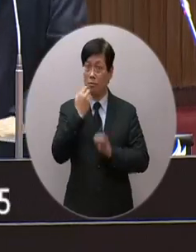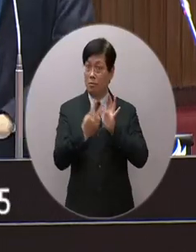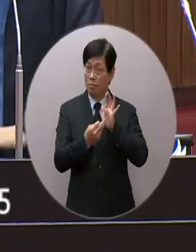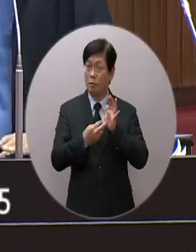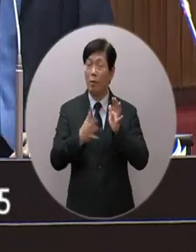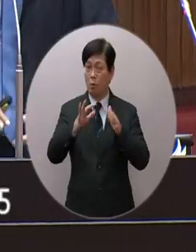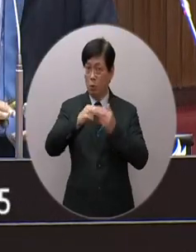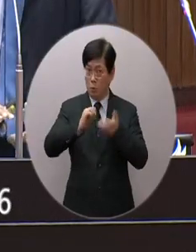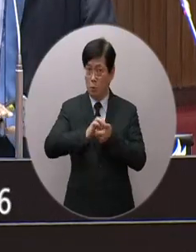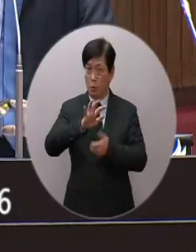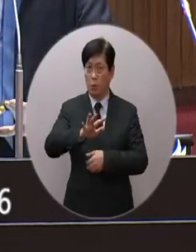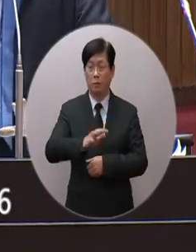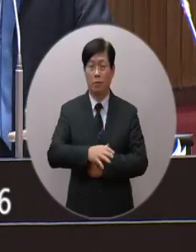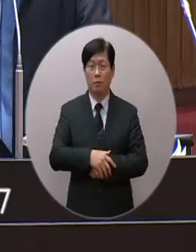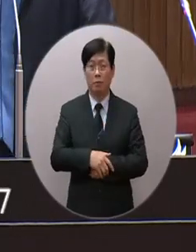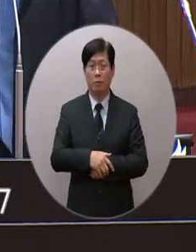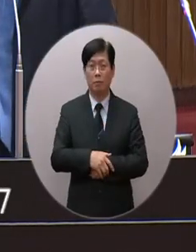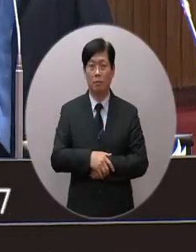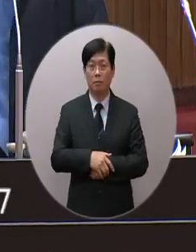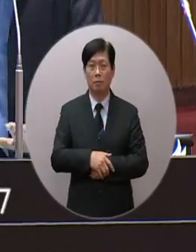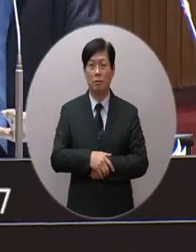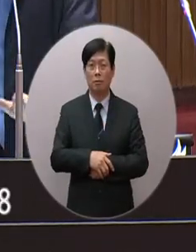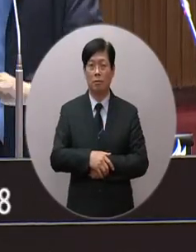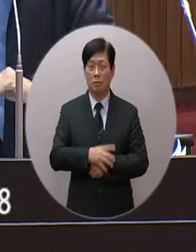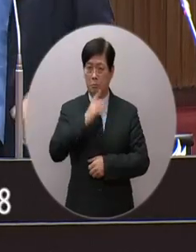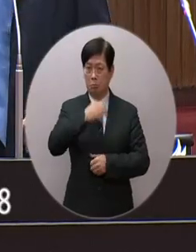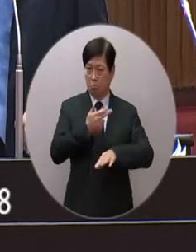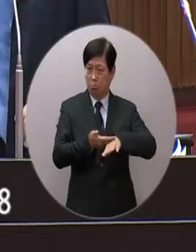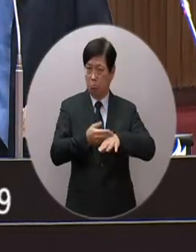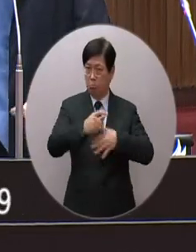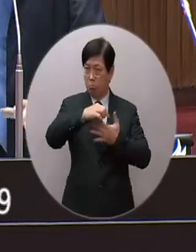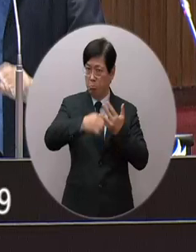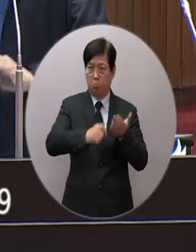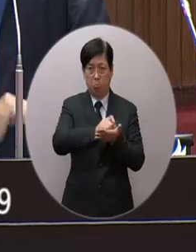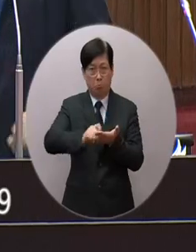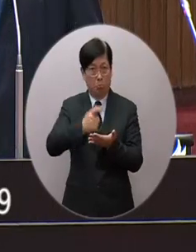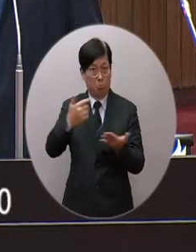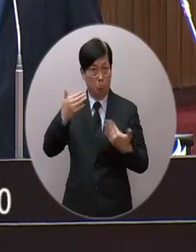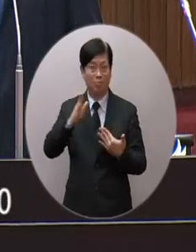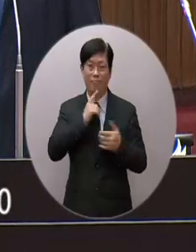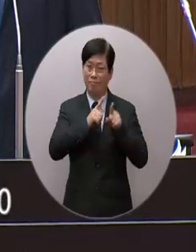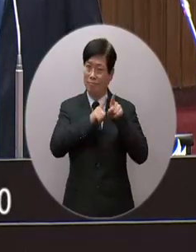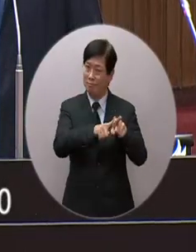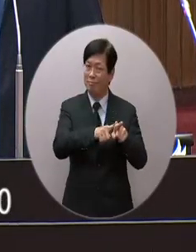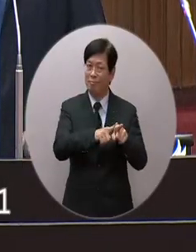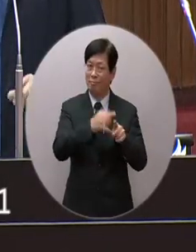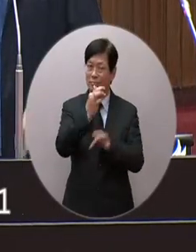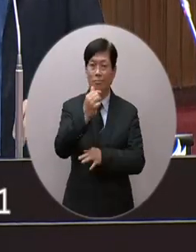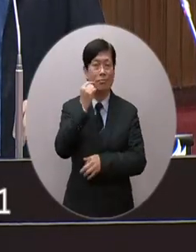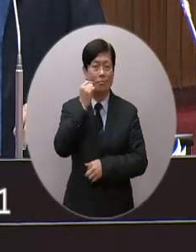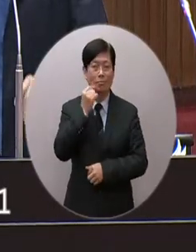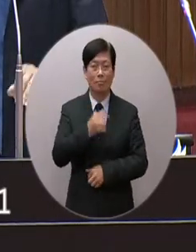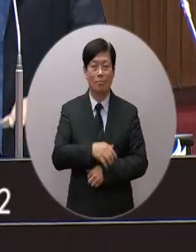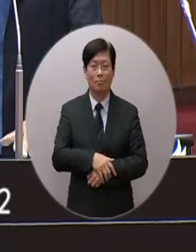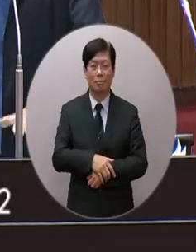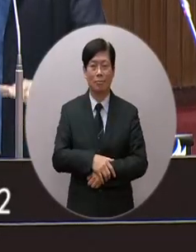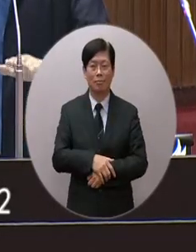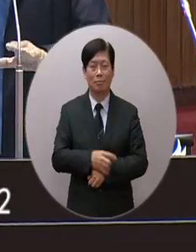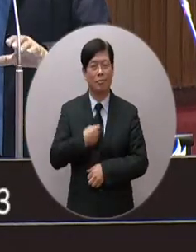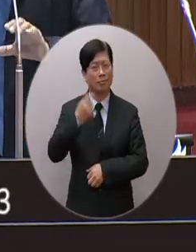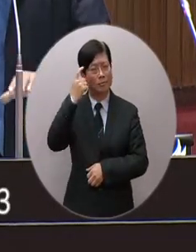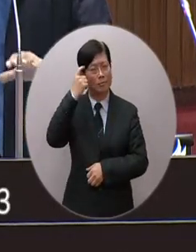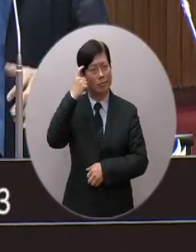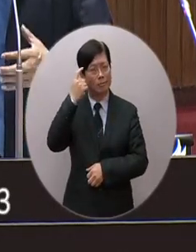讲，虽然拢有规定。机制拢写较足好只，但是足歹落实啦，吼，足歹落实。所以